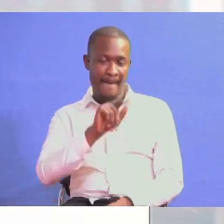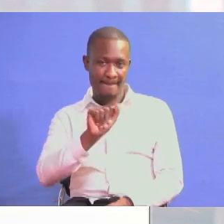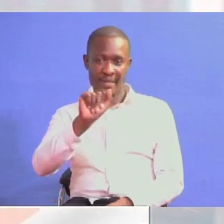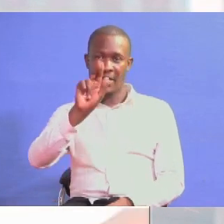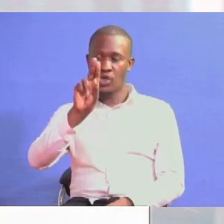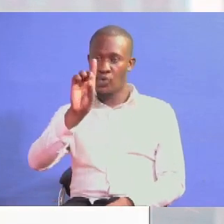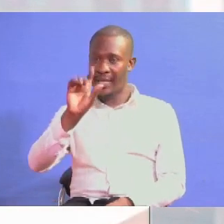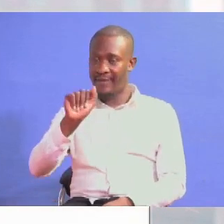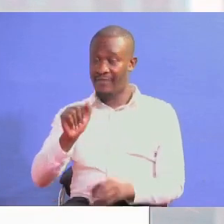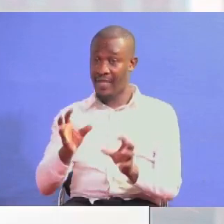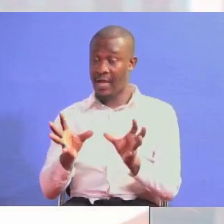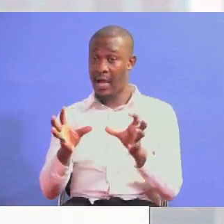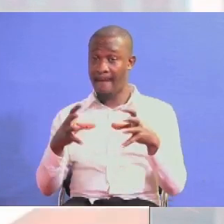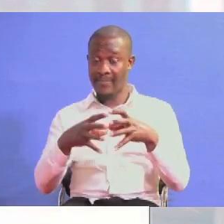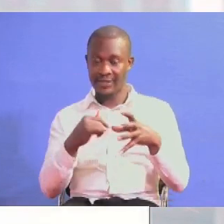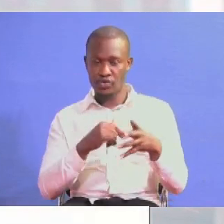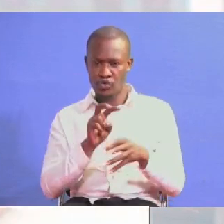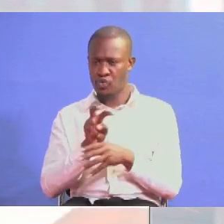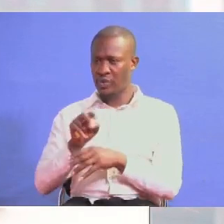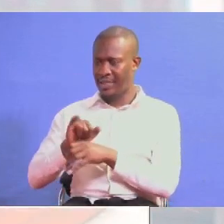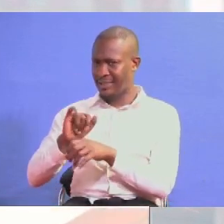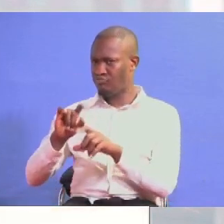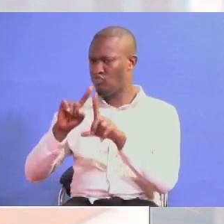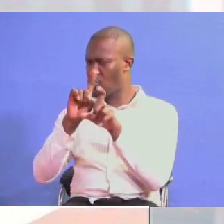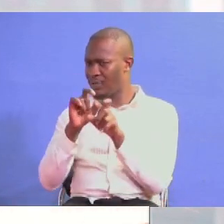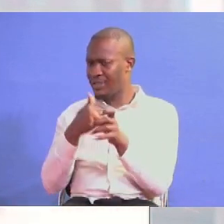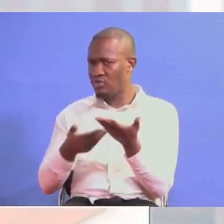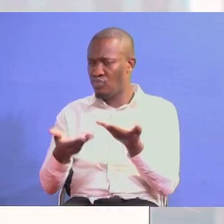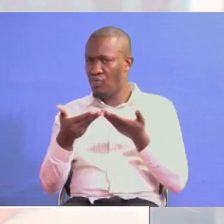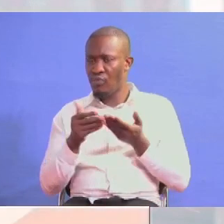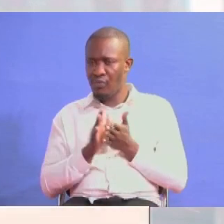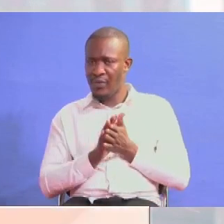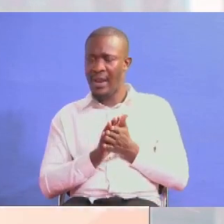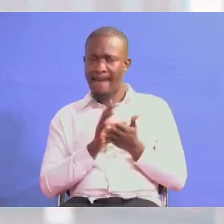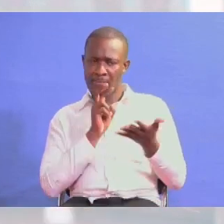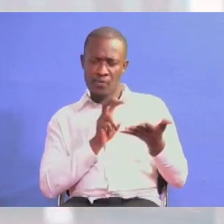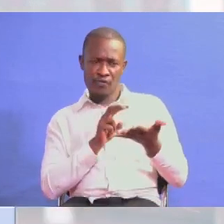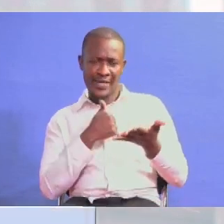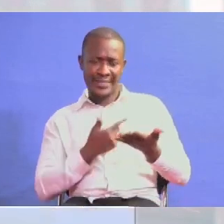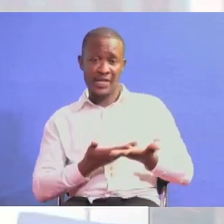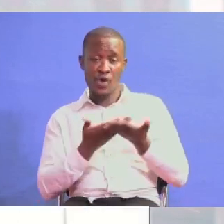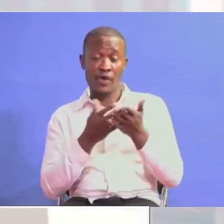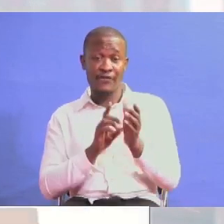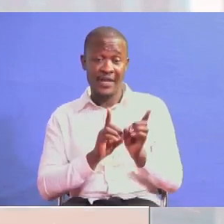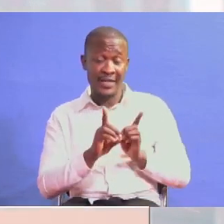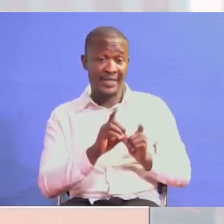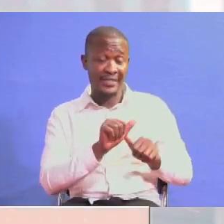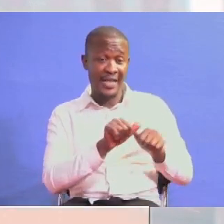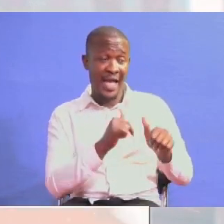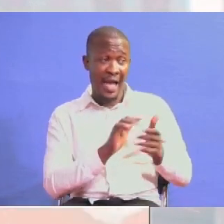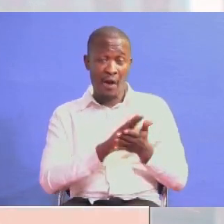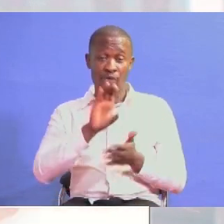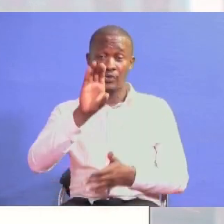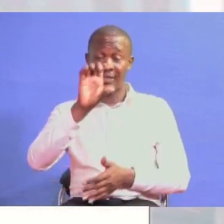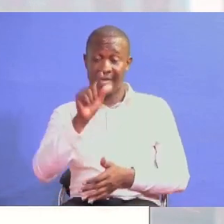wametaka kamati iliyoteuliwa kuangazia swala hilo na kuwasilisha ushahidi zaidi ambao unatoa mwelekeo wa jinsi Linturi